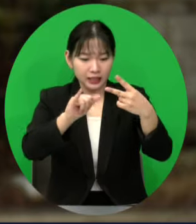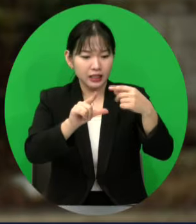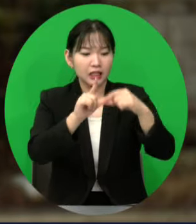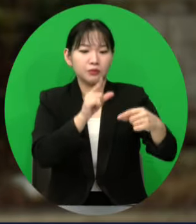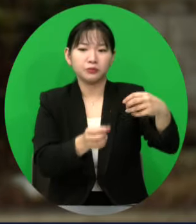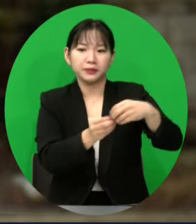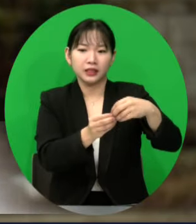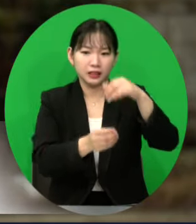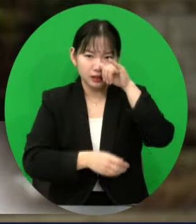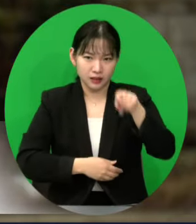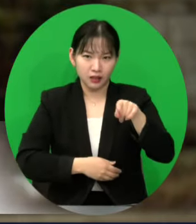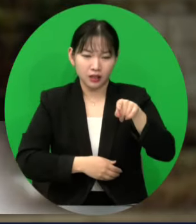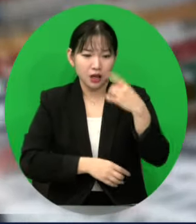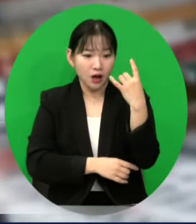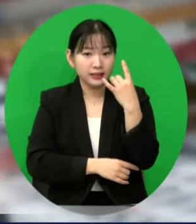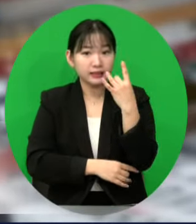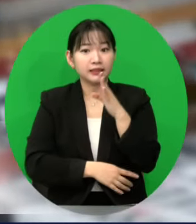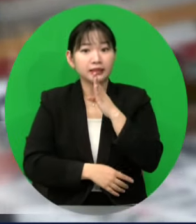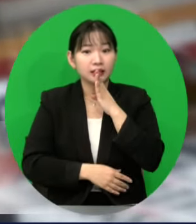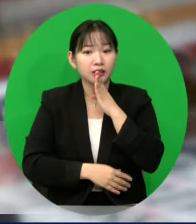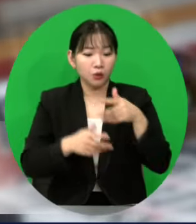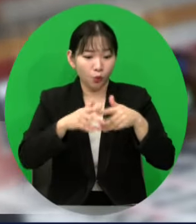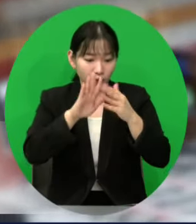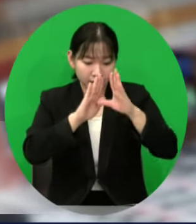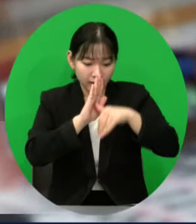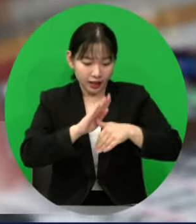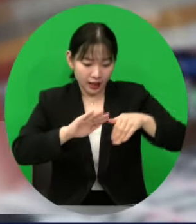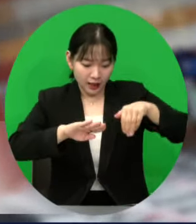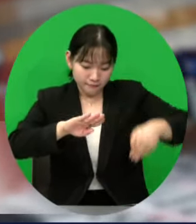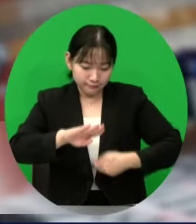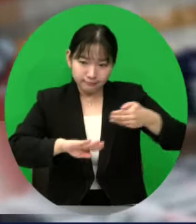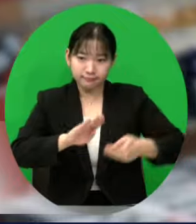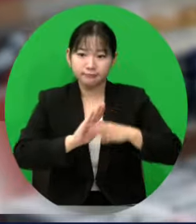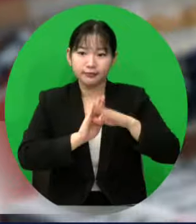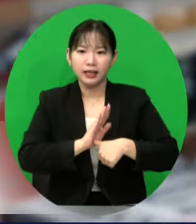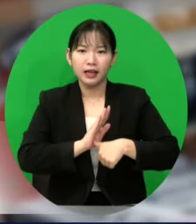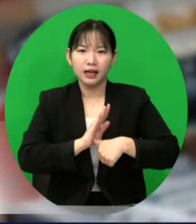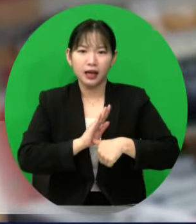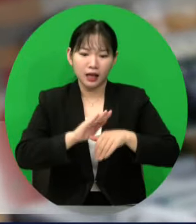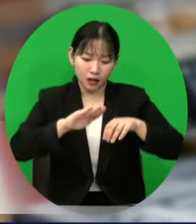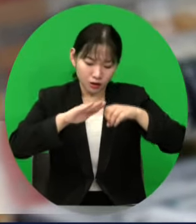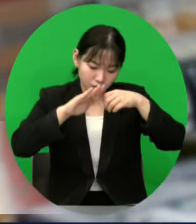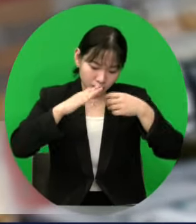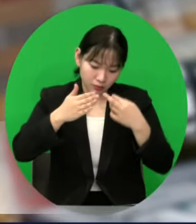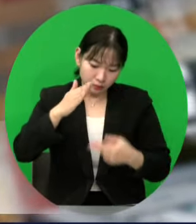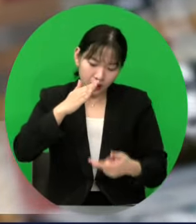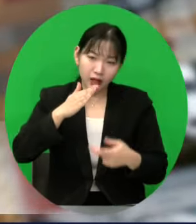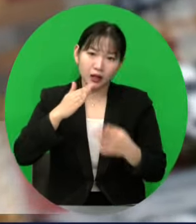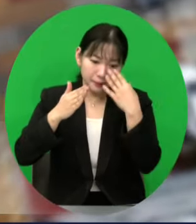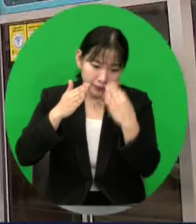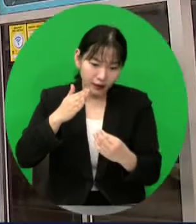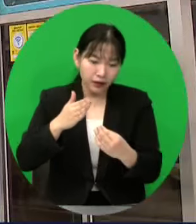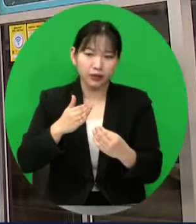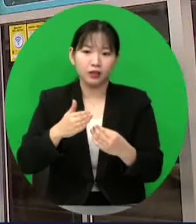기초 터파기 공사 과정에서도 집안이 침하돼 공사가 중단됐고 보강 공사가 이뤄진 사실도